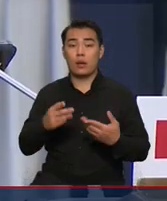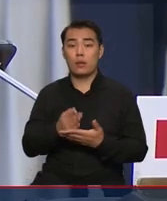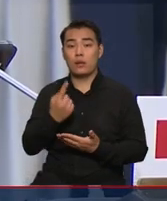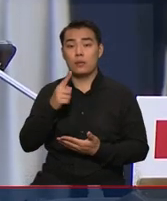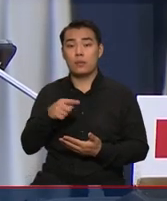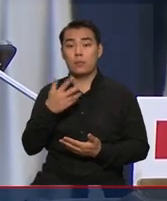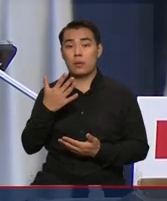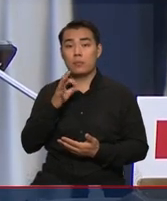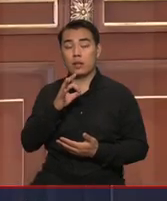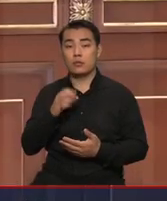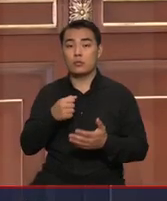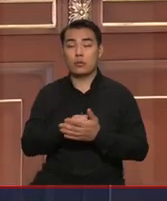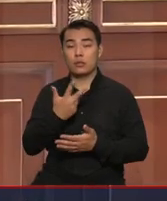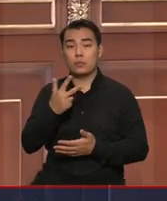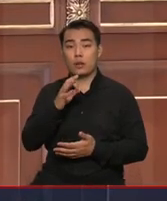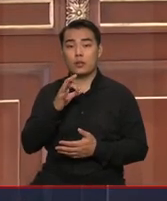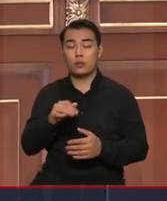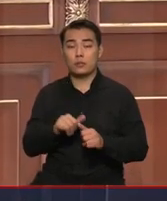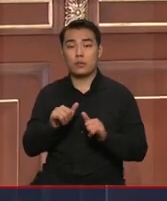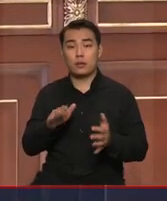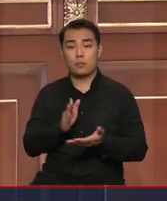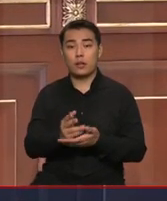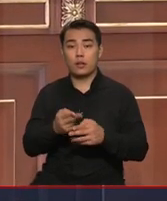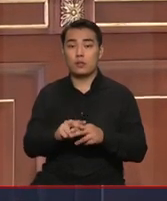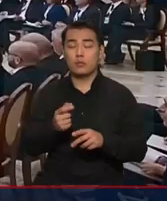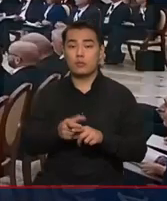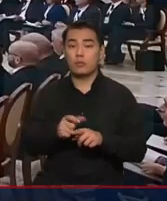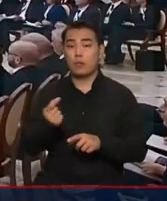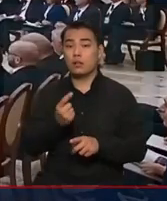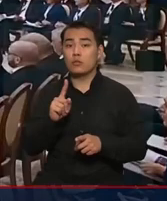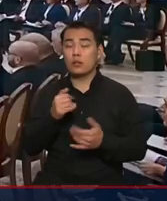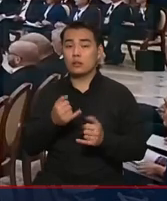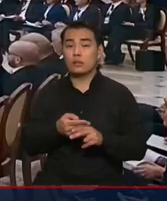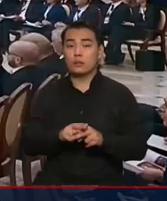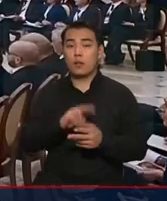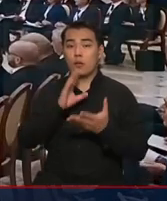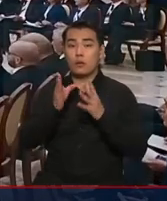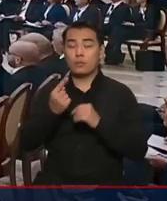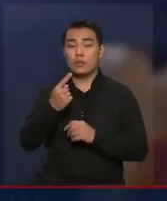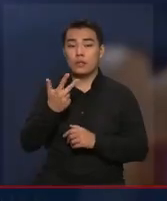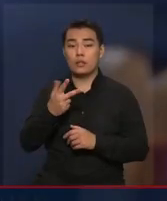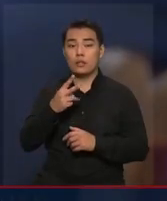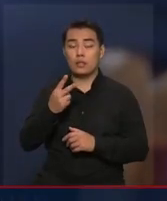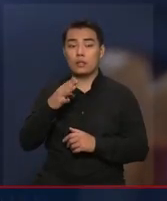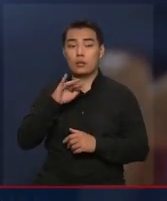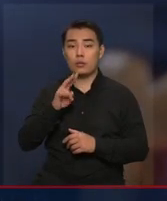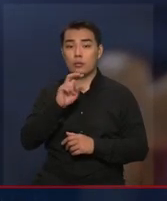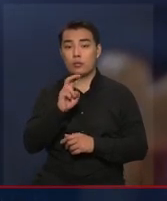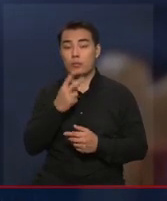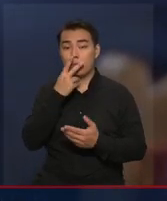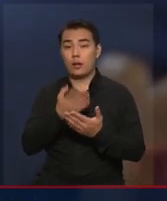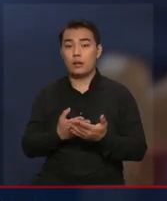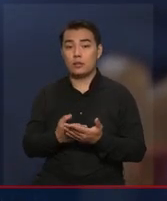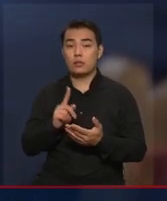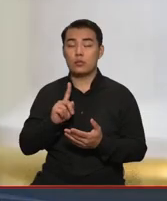1,5%-дан 3%-ға дейін артпақ. Алайда бұл факт емес, сарапшылардың болжамы. Сондықтан нарығы 2 триллион доллардан асатын Еуразиялық экономикалық